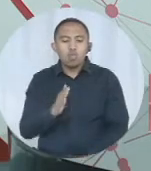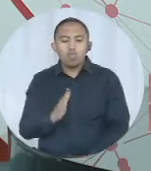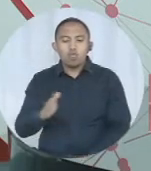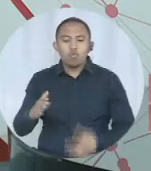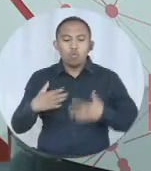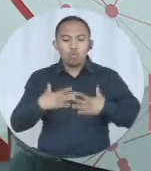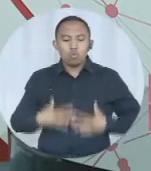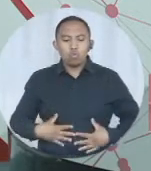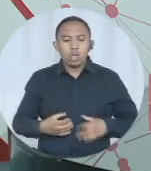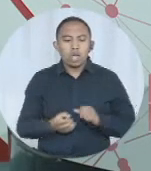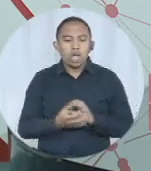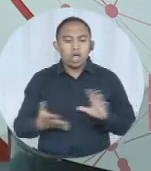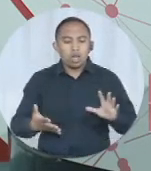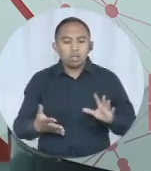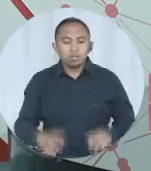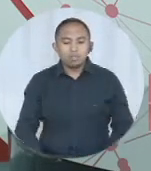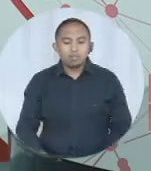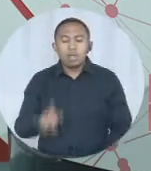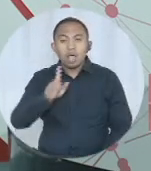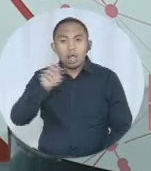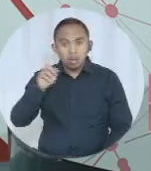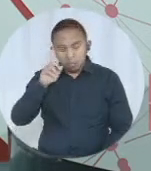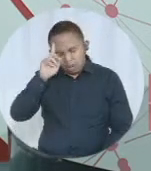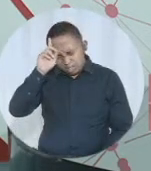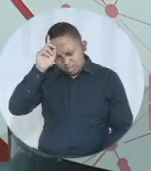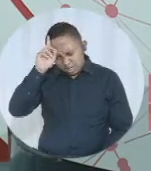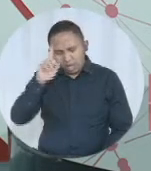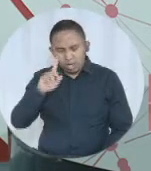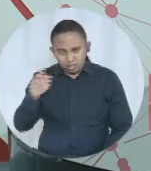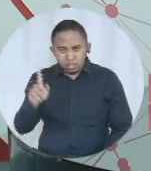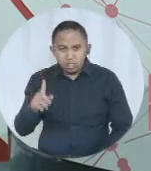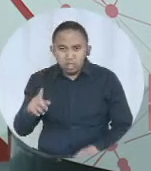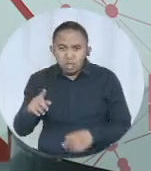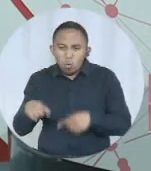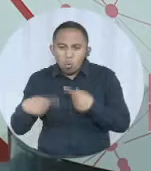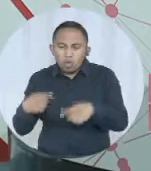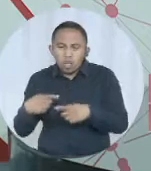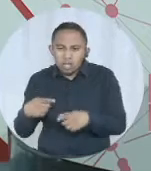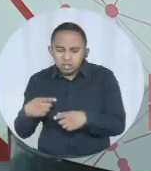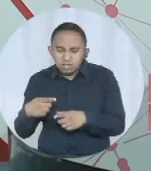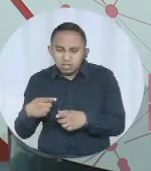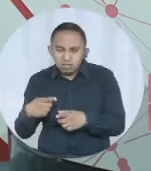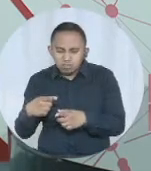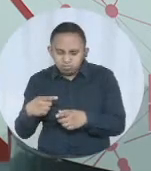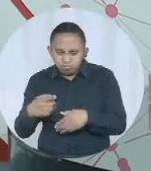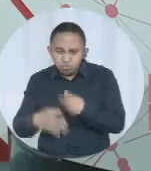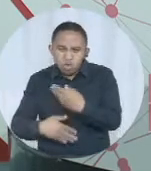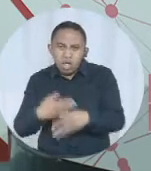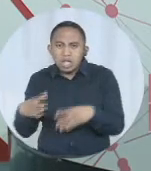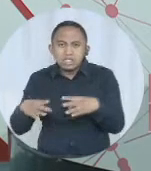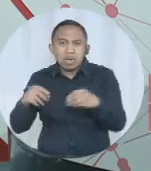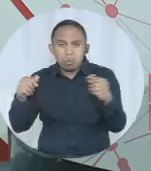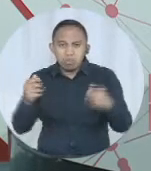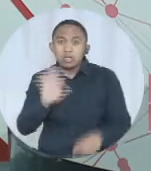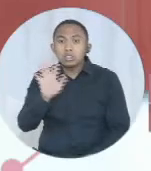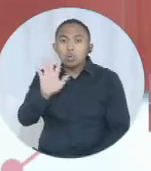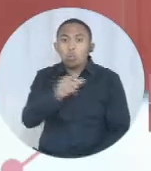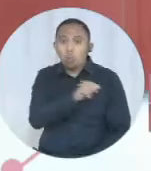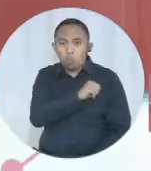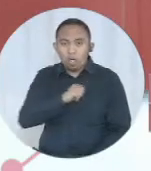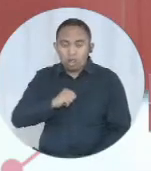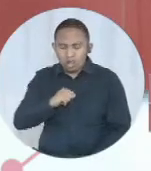Mahajanga hodikanana tsy ho ela ilay orinasa mpamokatra siramamy ao Ambalakida ao Mahajanga faharoa ao